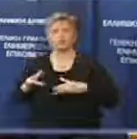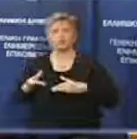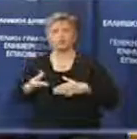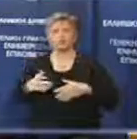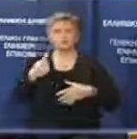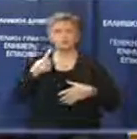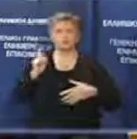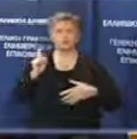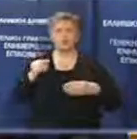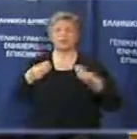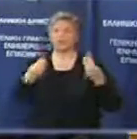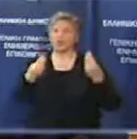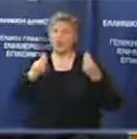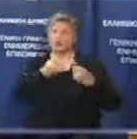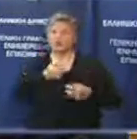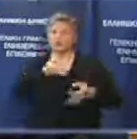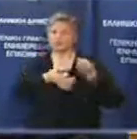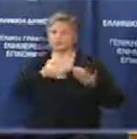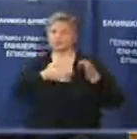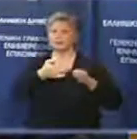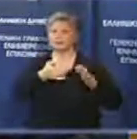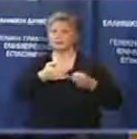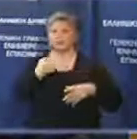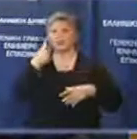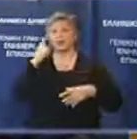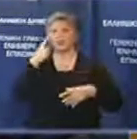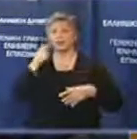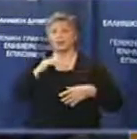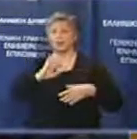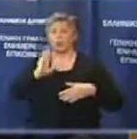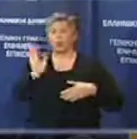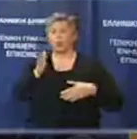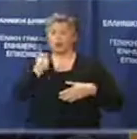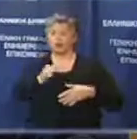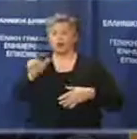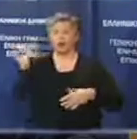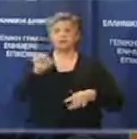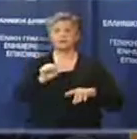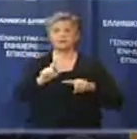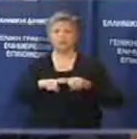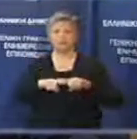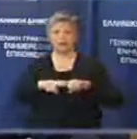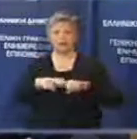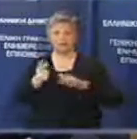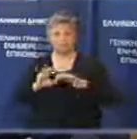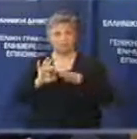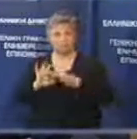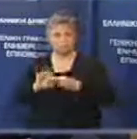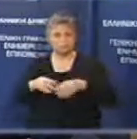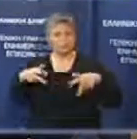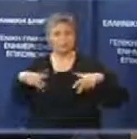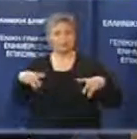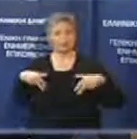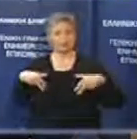δημιουργηθεί δεν δείχνει ότι θα είναι υπουργός και μετά την επιστροφή του. Αν όντως υπάρχει θέμα για την κυβέρνηση αντικατάστασής του και